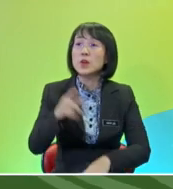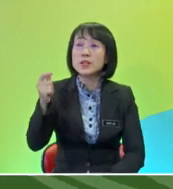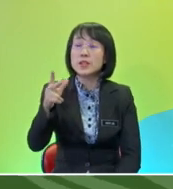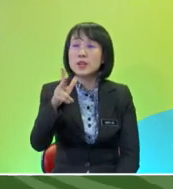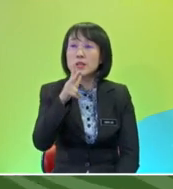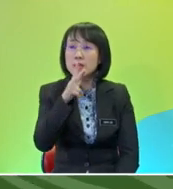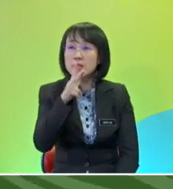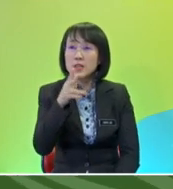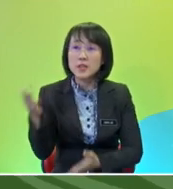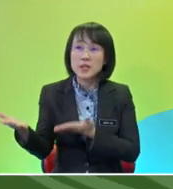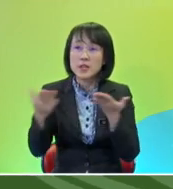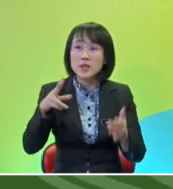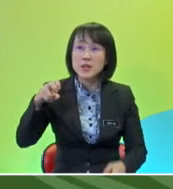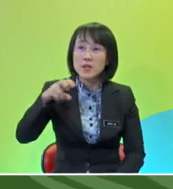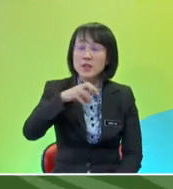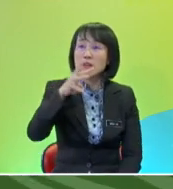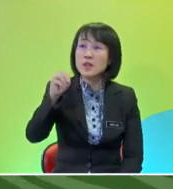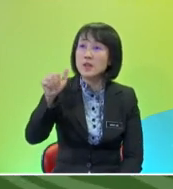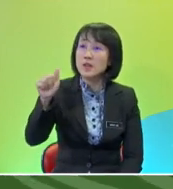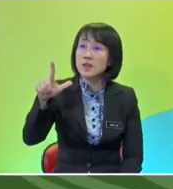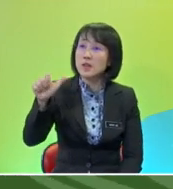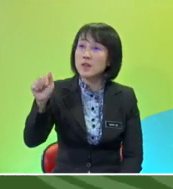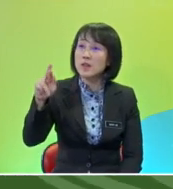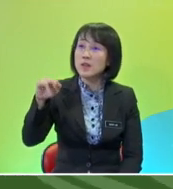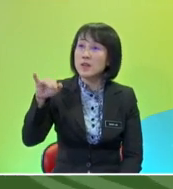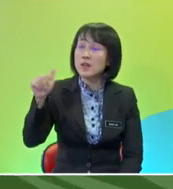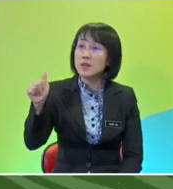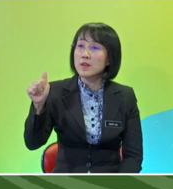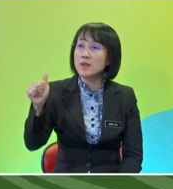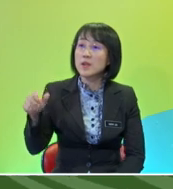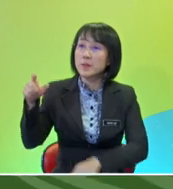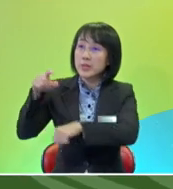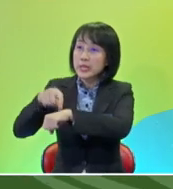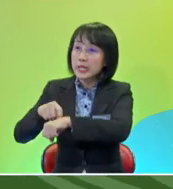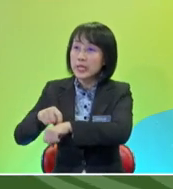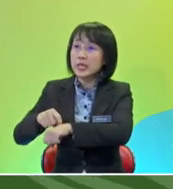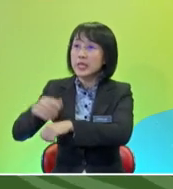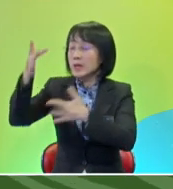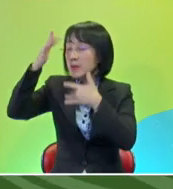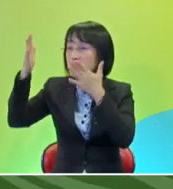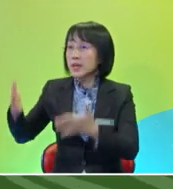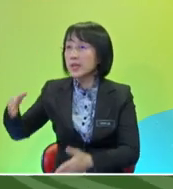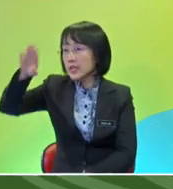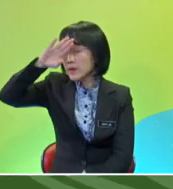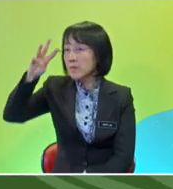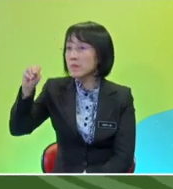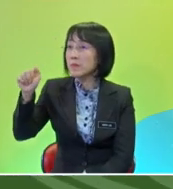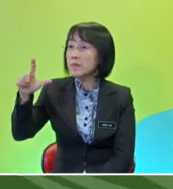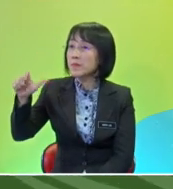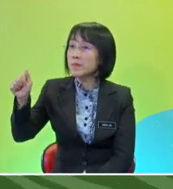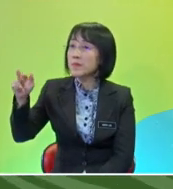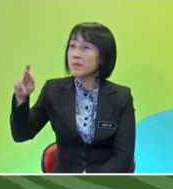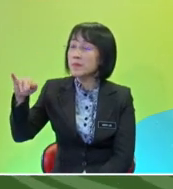pembawa virus malaria. Nyamuk tiruk menggigit pesakit demam malaria. Nyamuk